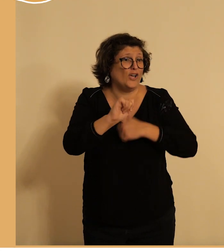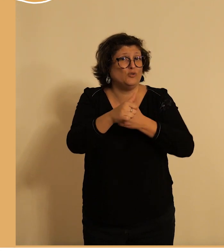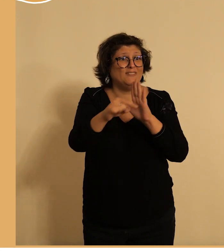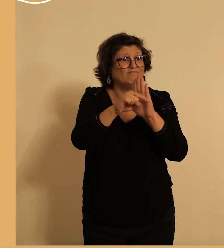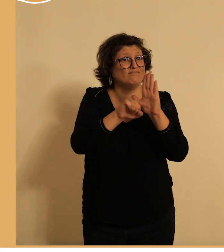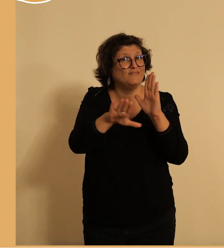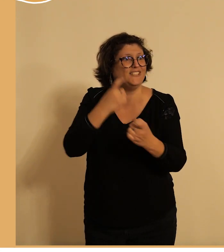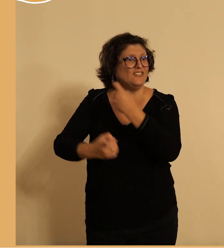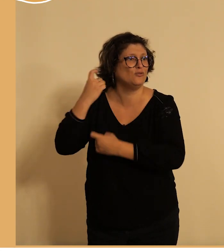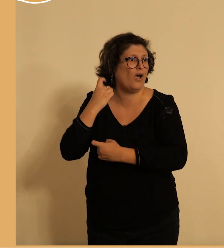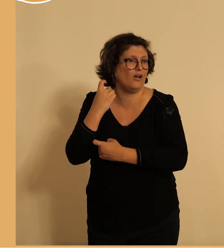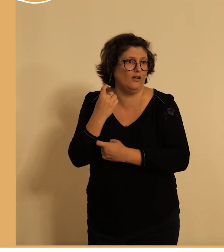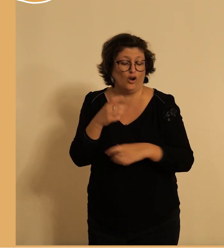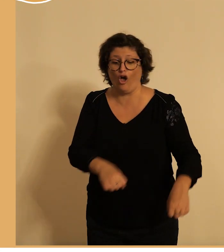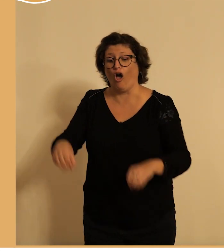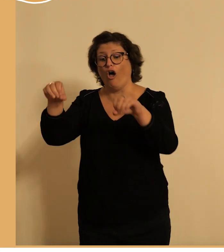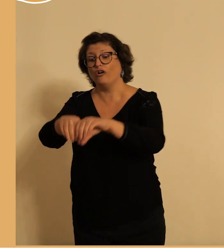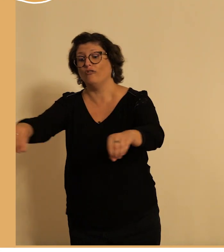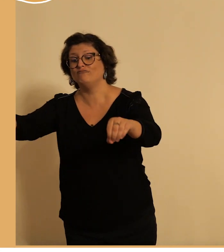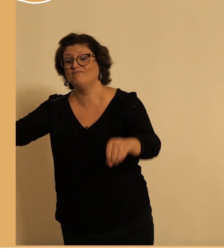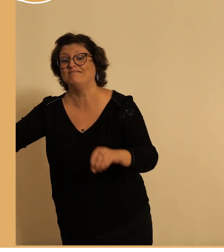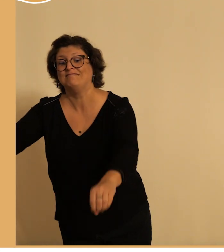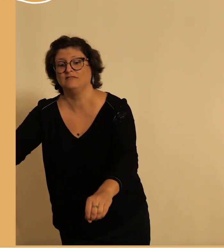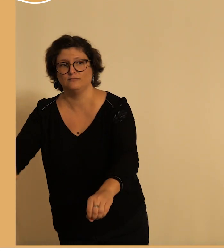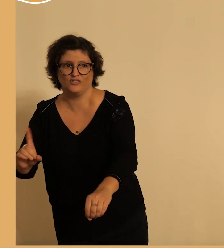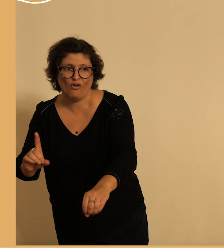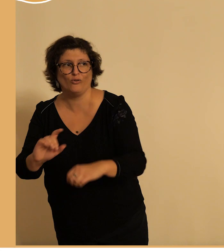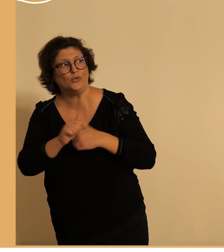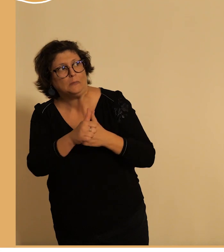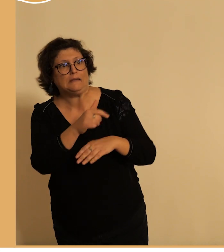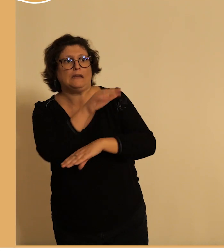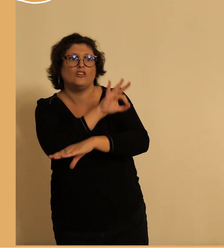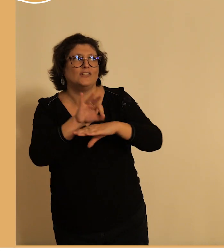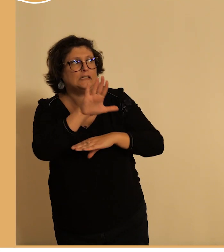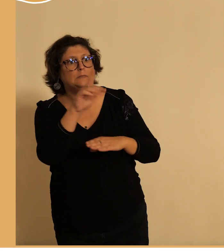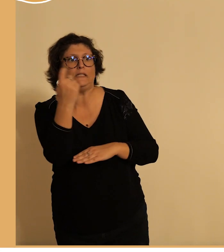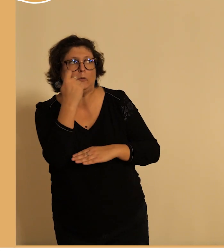donc c'est vrai il y en a quand même au début la rue de la préfecture tout ça mais il n en a pas il n'y a pas tout près d'ici